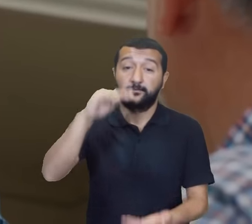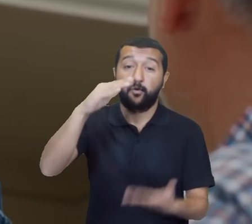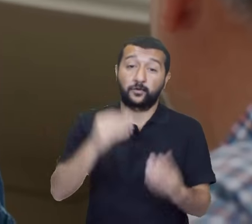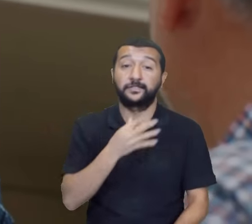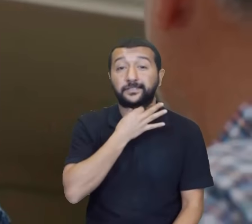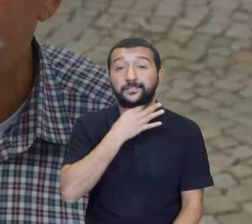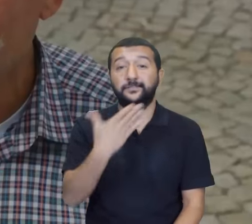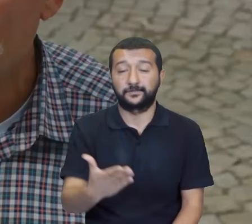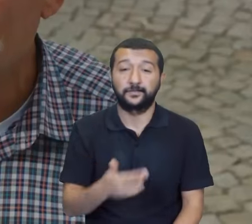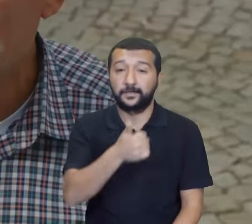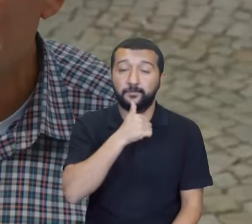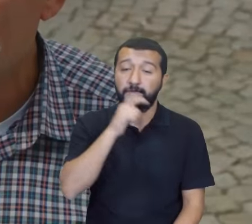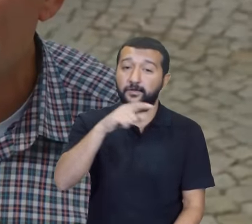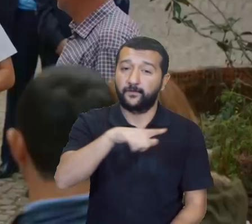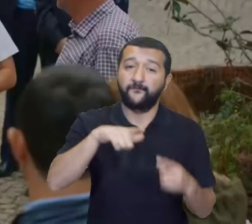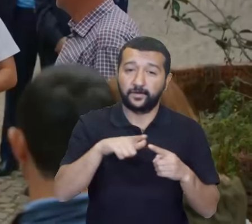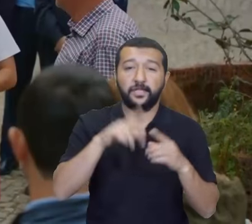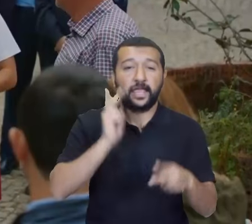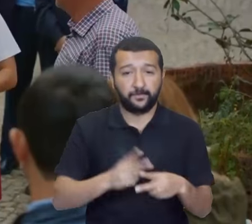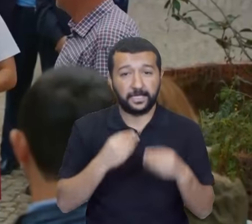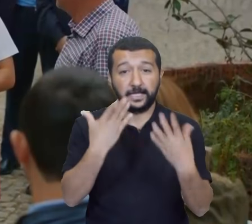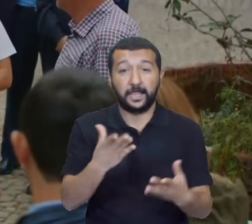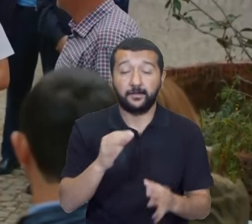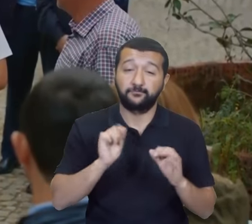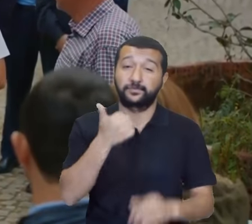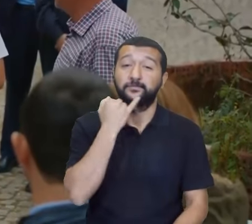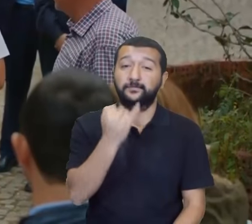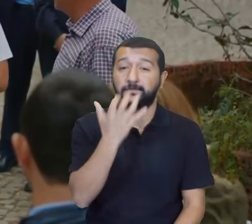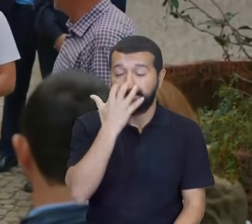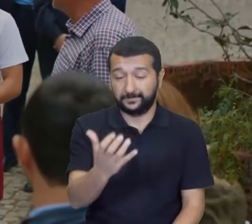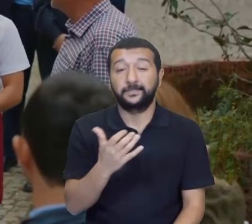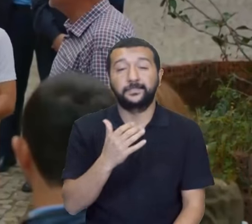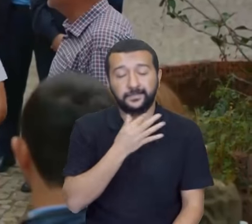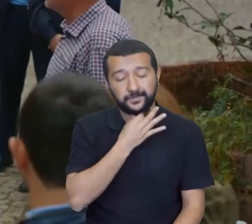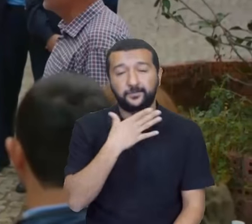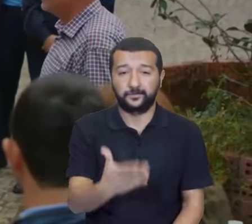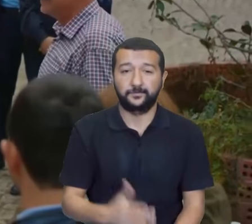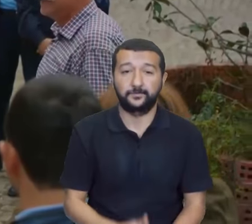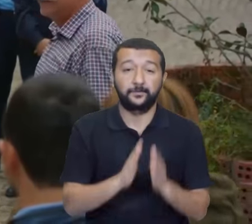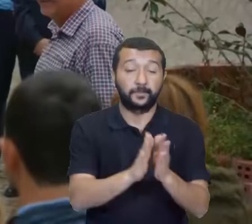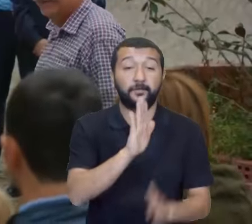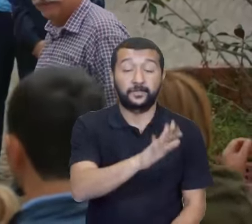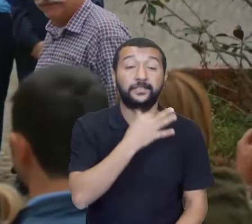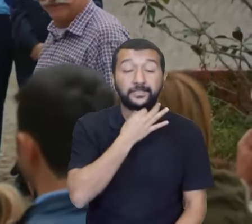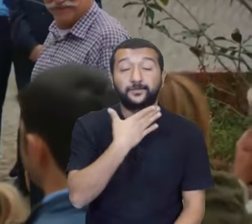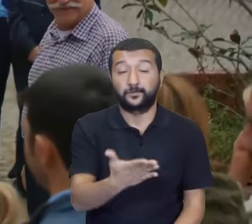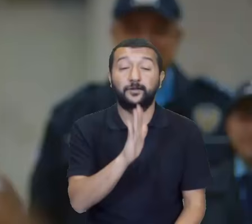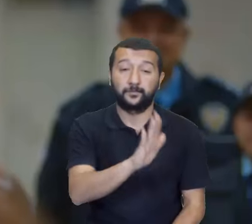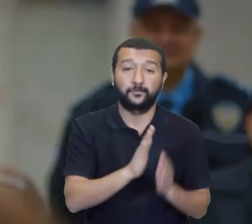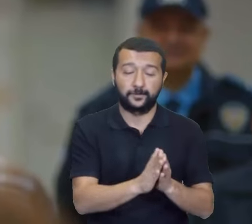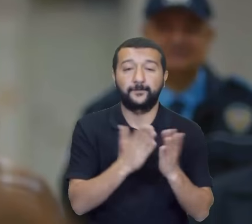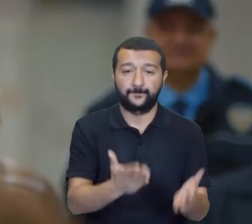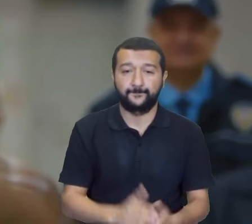olsun. Teşekkürler. Babacan boy Frappuccino hemen geliyor en torpillisinden. Teşekkürler. Pardon, teşekkürler. Pardon.